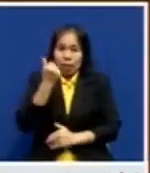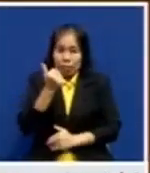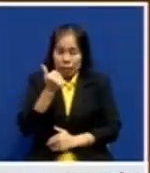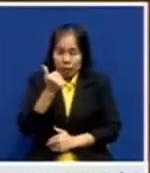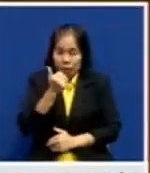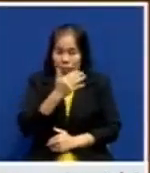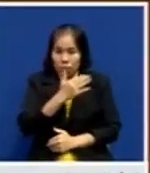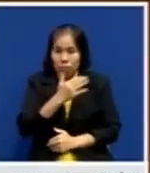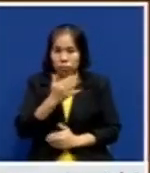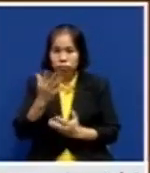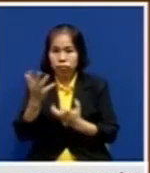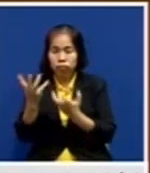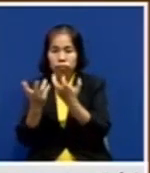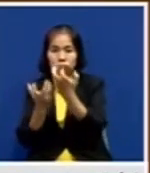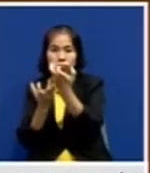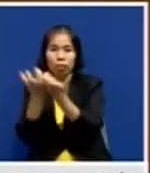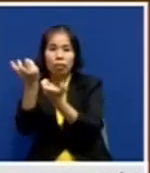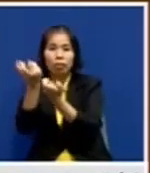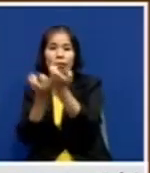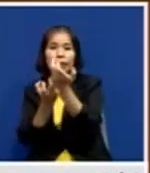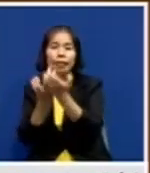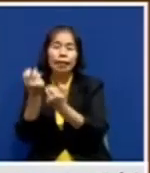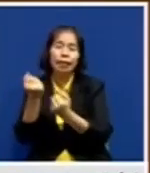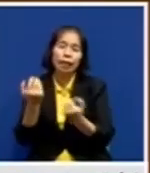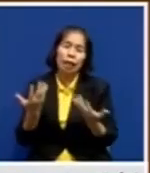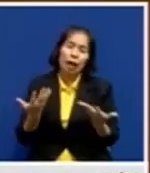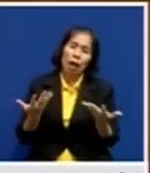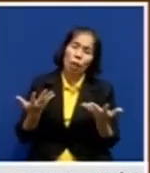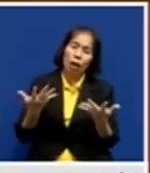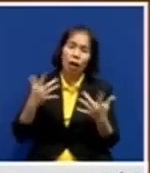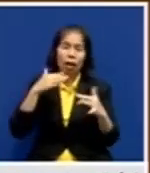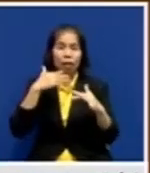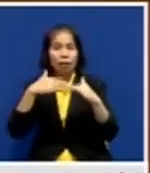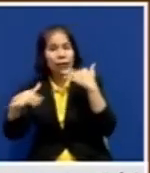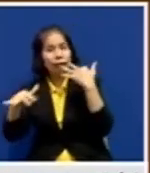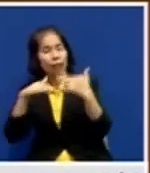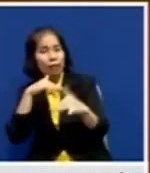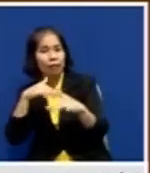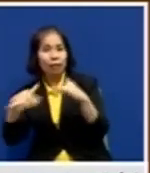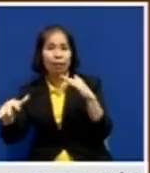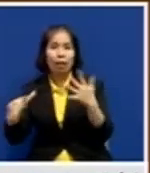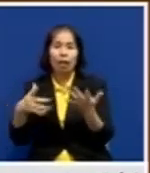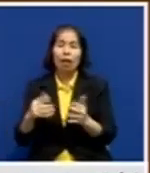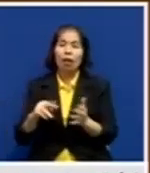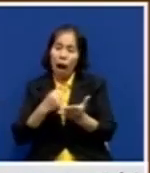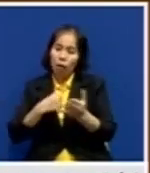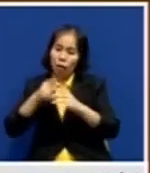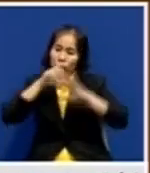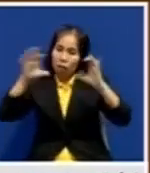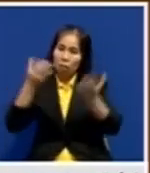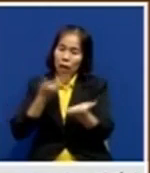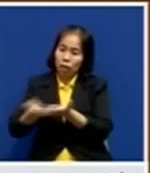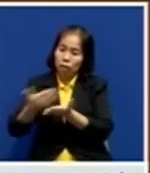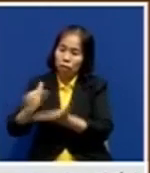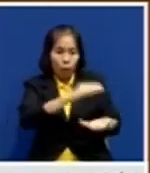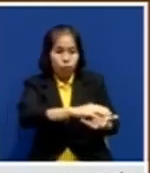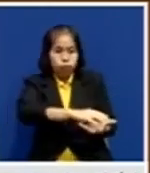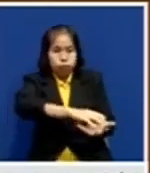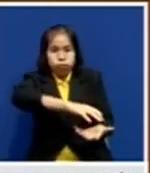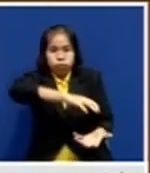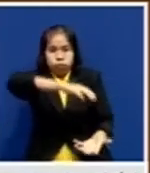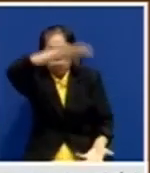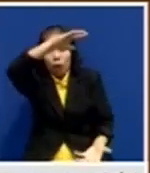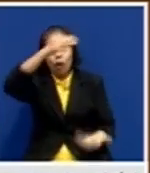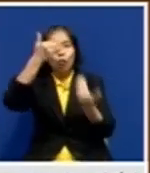ลังๆมันเพี้ยนเกินไปเกินจนกระทั่งข้าวมันเต็มโกดัง17ล้านตันก